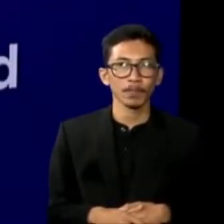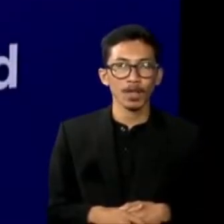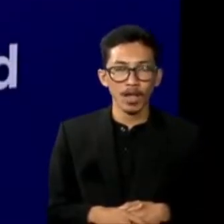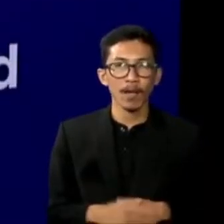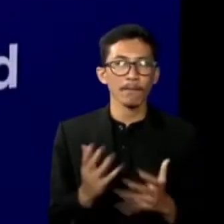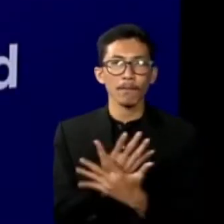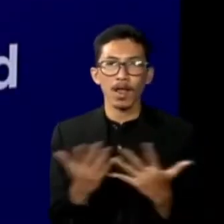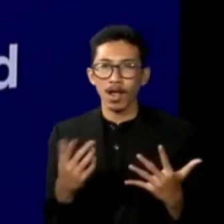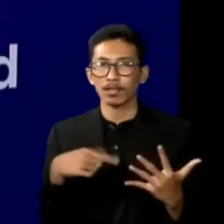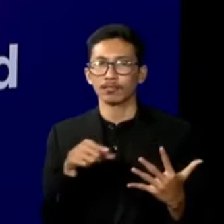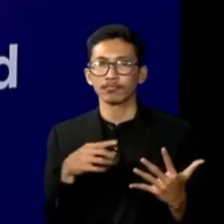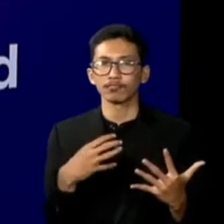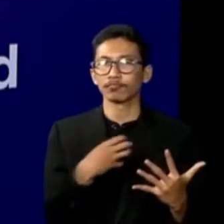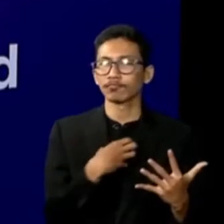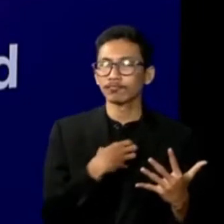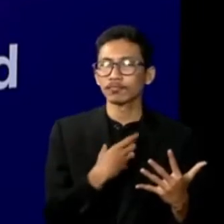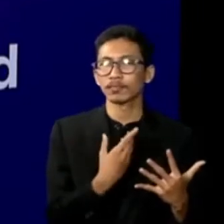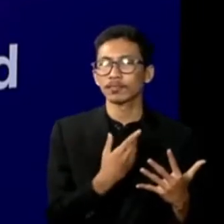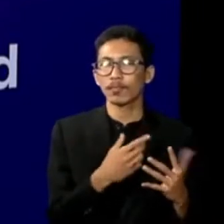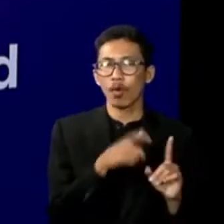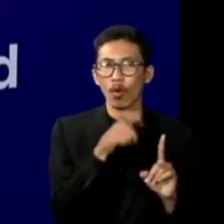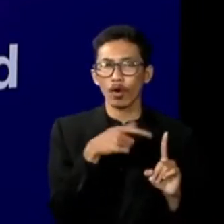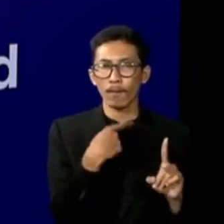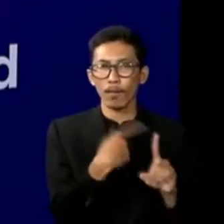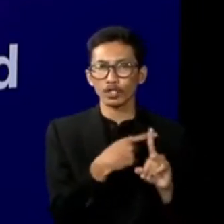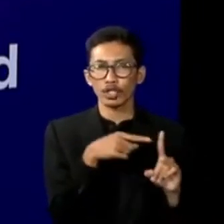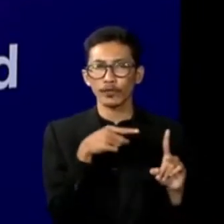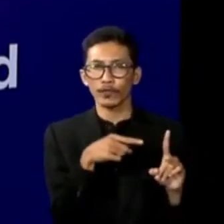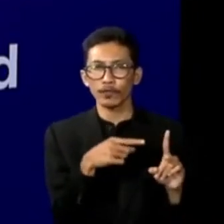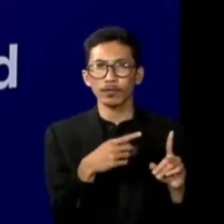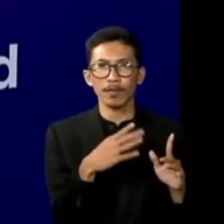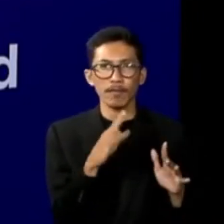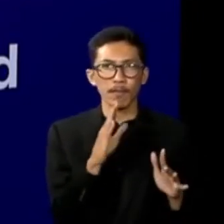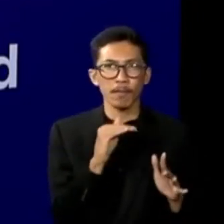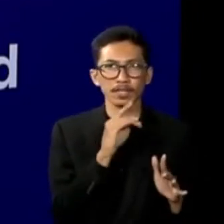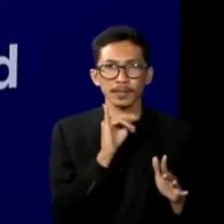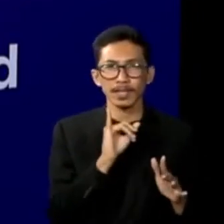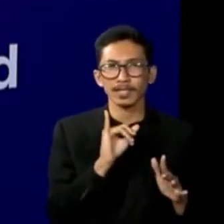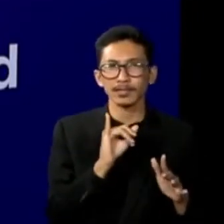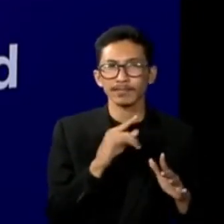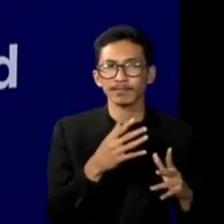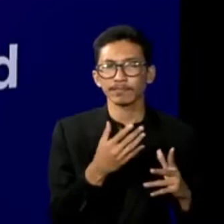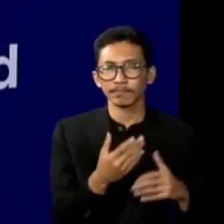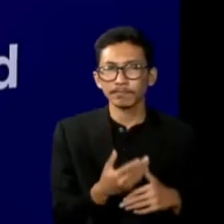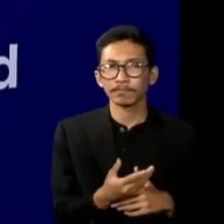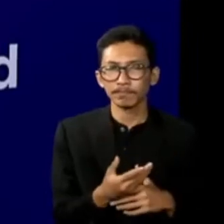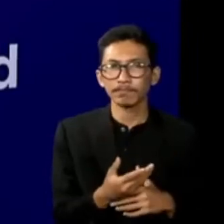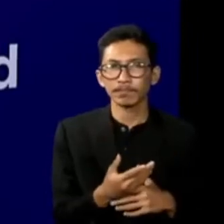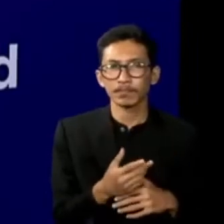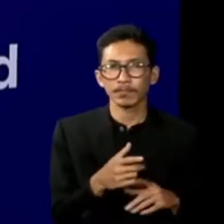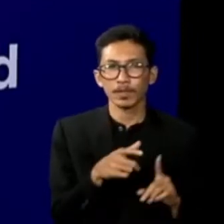pendapat masyarakat pandangannya terhadap pasti yang positif TP 19 apa ini masih menjadi faktor penyumbang Mengapa masyarakat itu